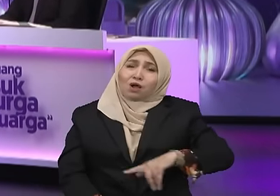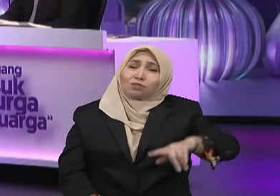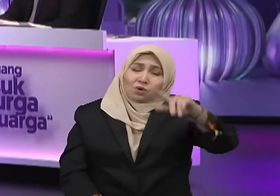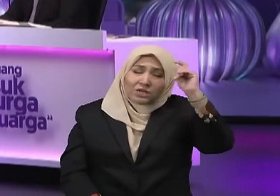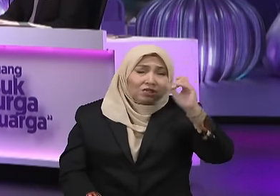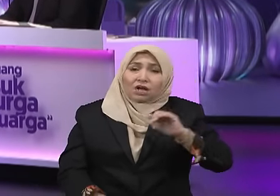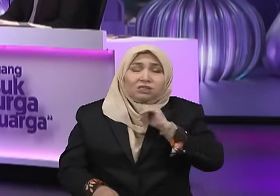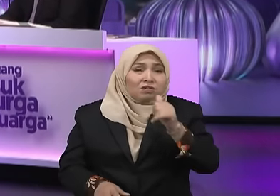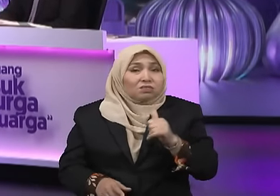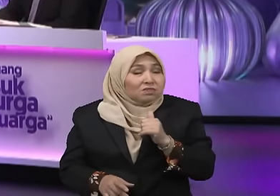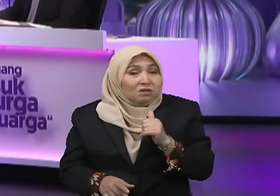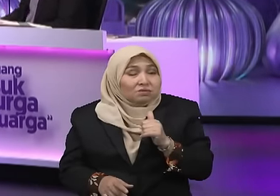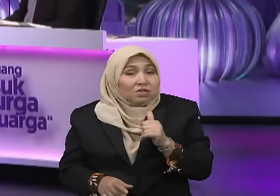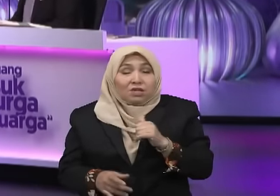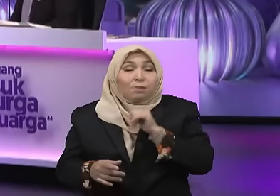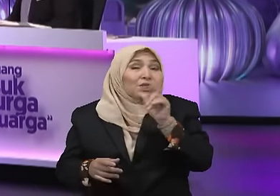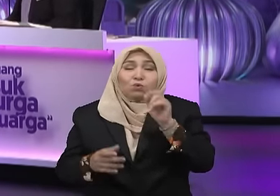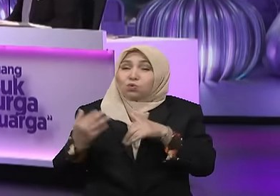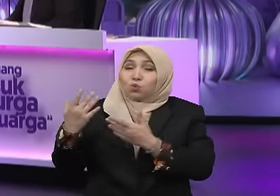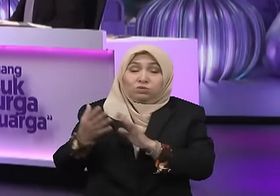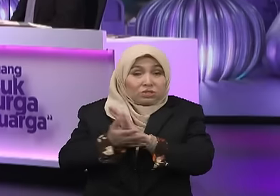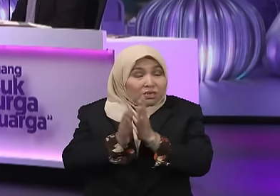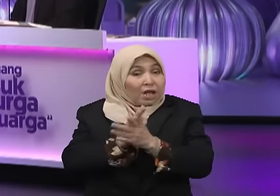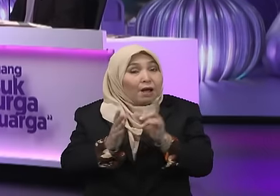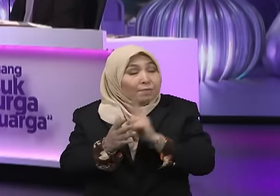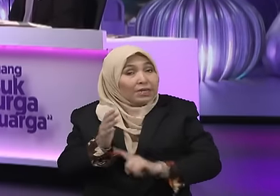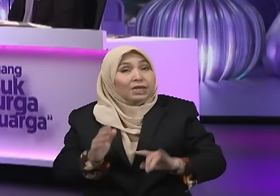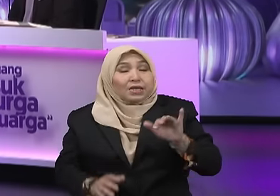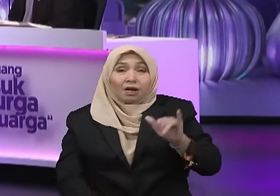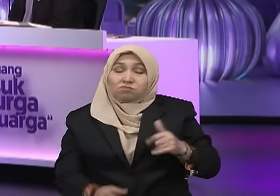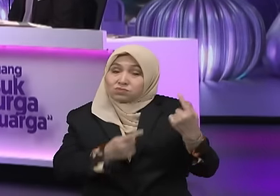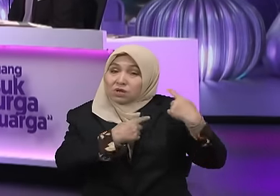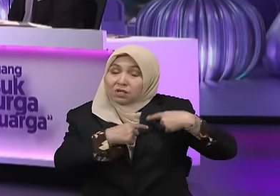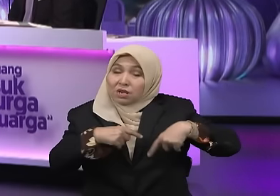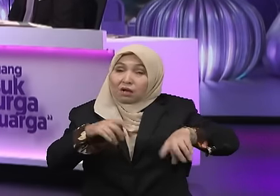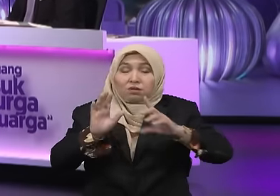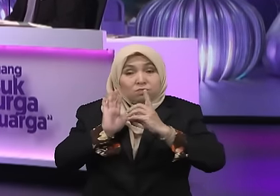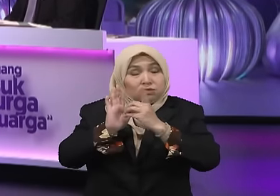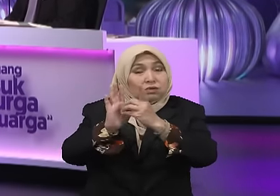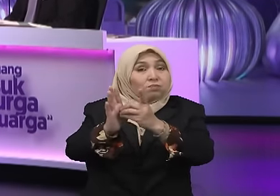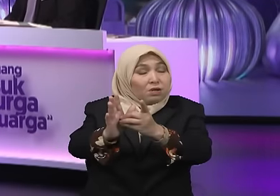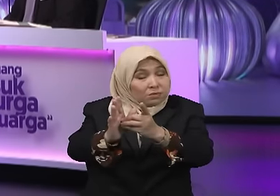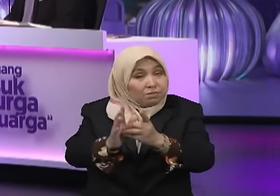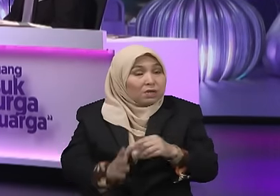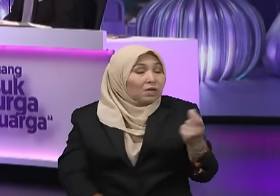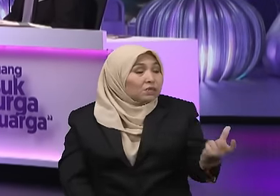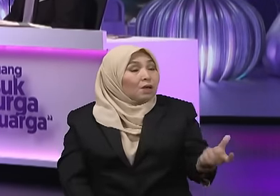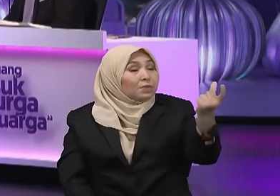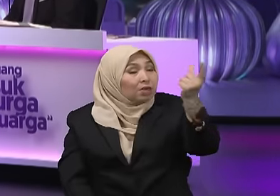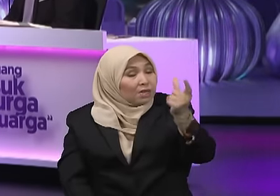dia tak perlu apa tunggu. Kan? Jadi apa yang sedang didemonstrasikan oleh Nabi Ibrahim